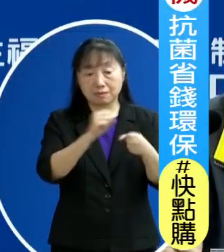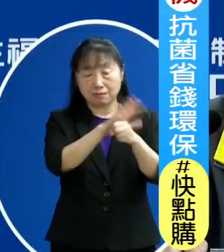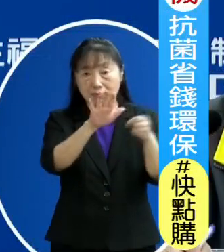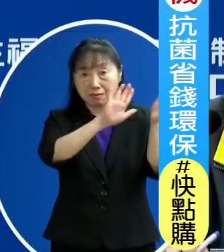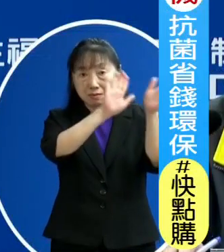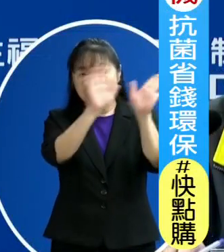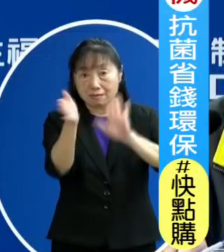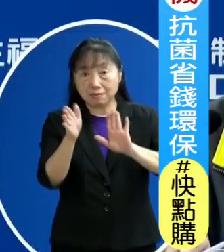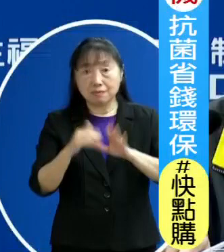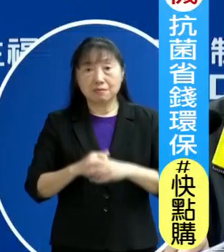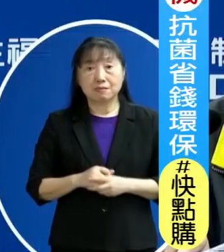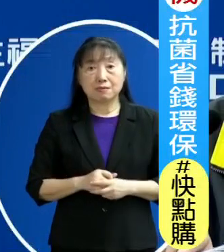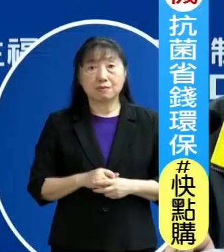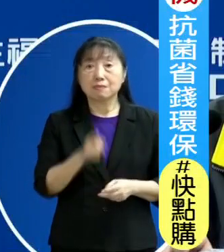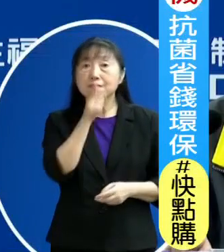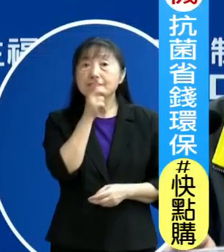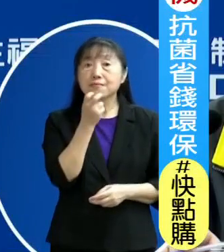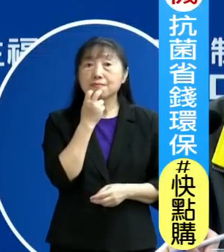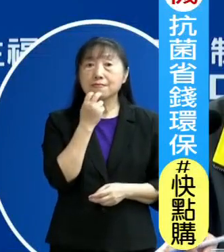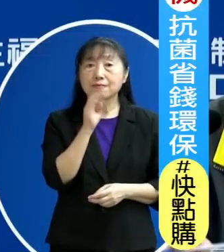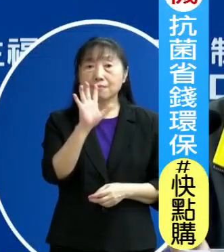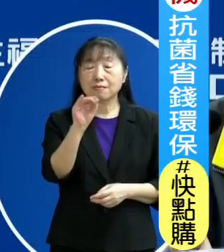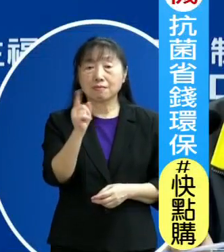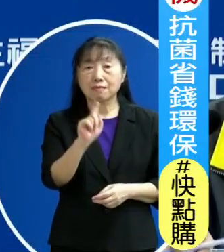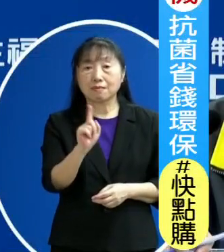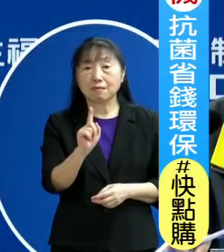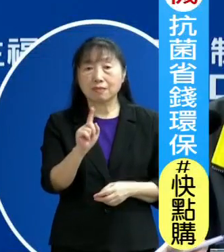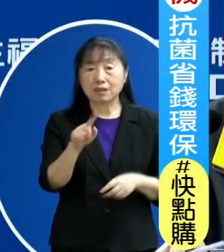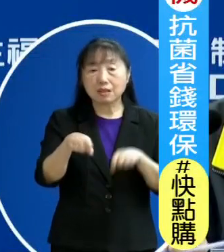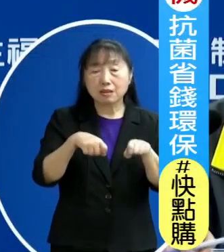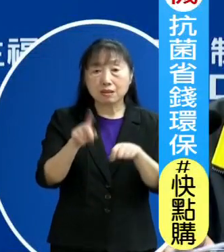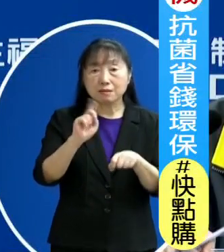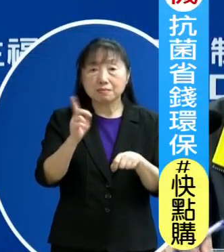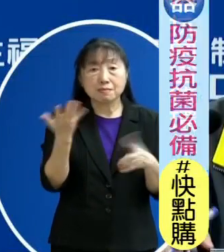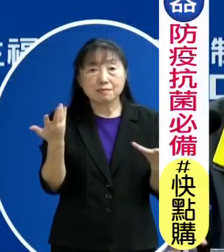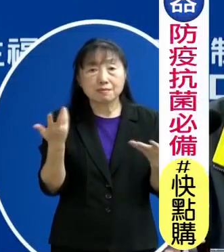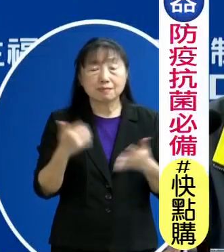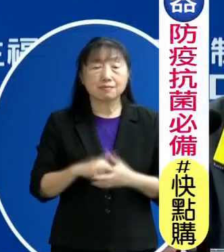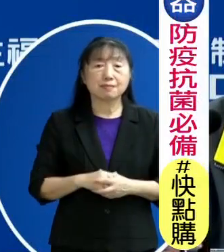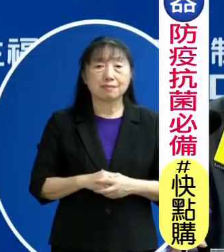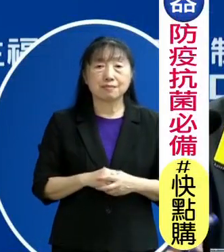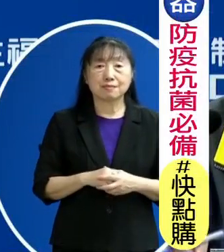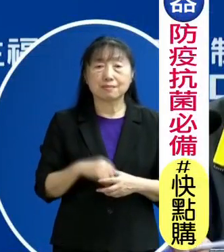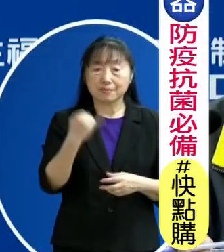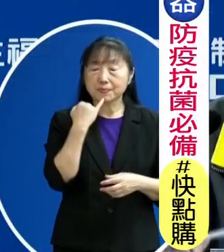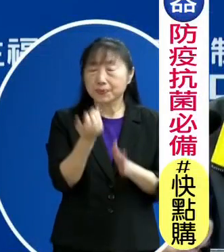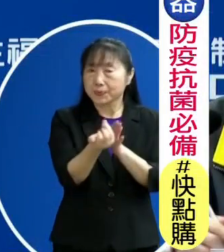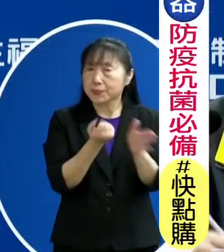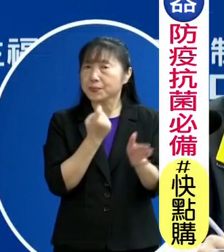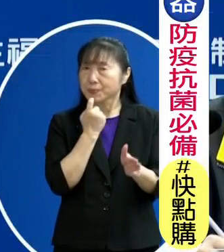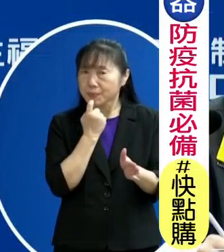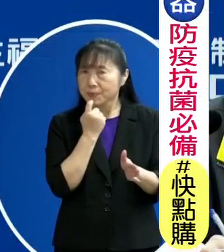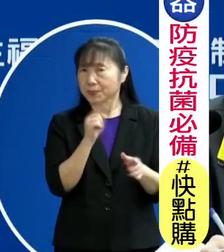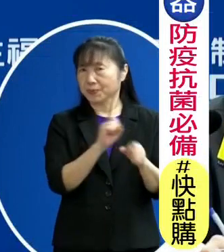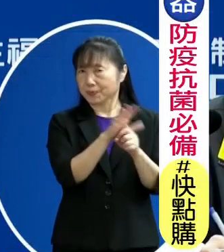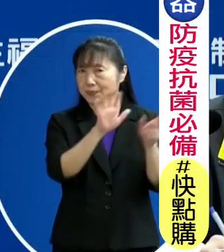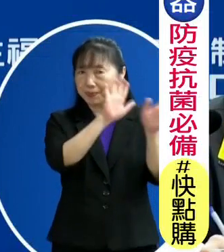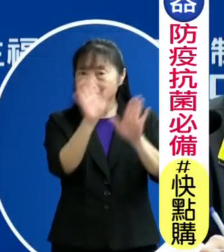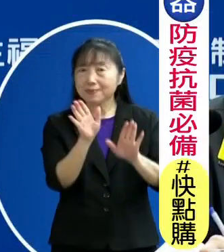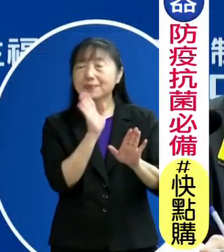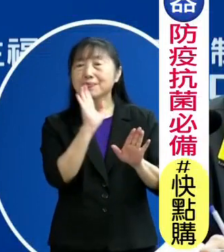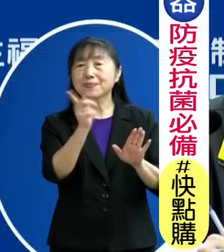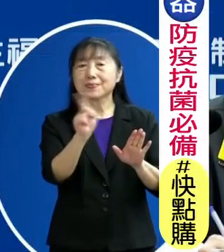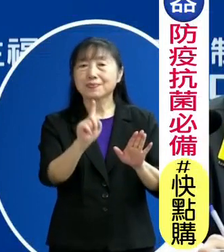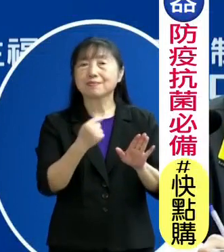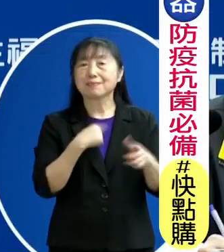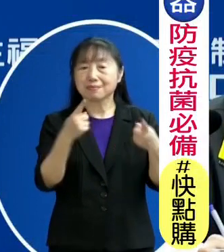发延长8月都有可能。对于他涉猎台北市市长大位，我觉得有很大的阻碍跟影响。所以对于陈时中而言，最近才